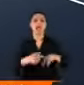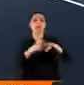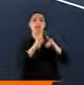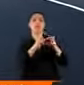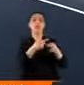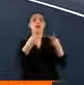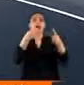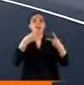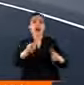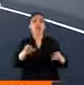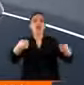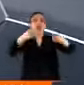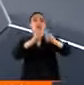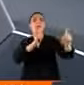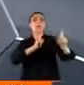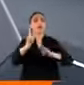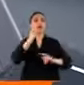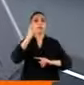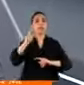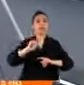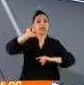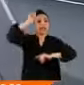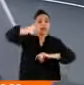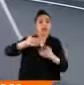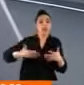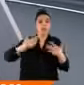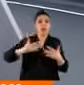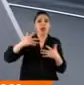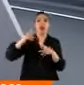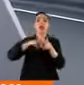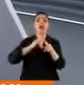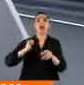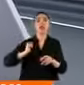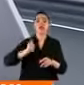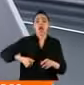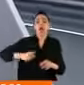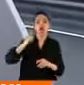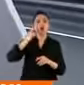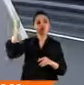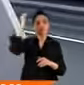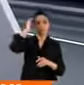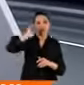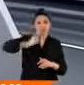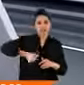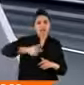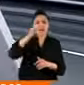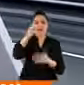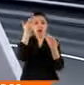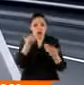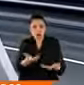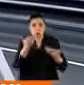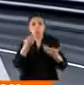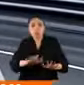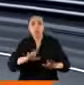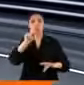HDP'ye açılan kapatma davasıyla devam edelim. Gözler yarına çevrildi çünkü Yargıtay Cumhuriyet Başsavcılığı'nın verdiği iddianamenin kabul edilip edilmeyeceği yarın